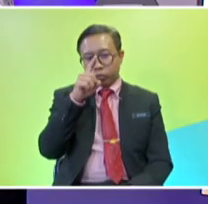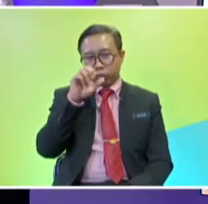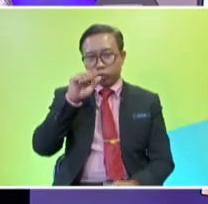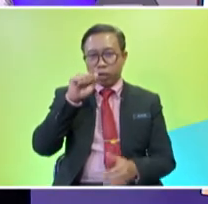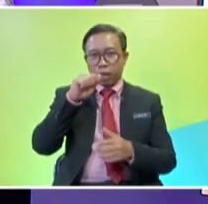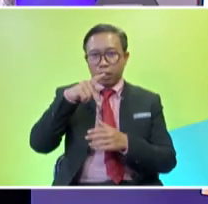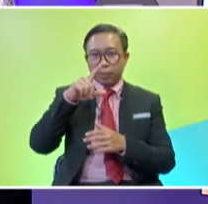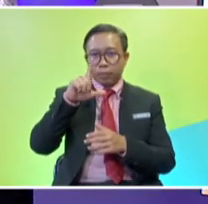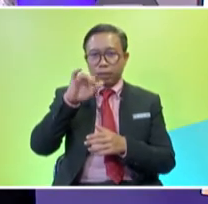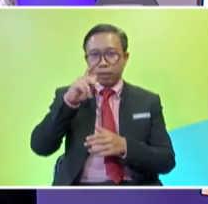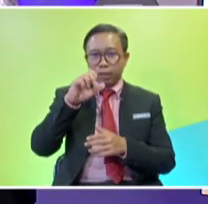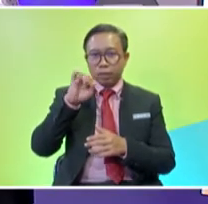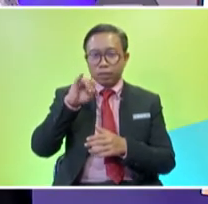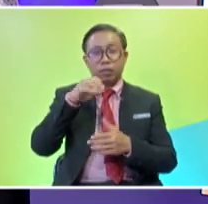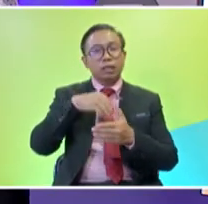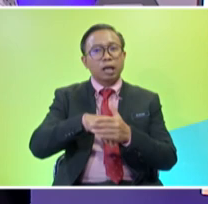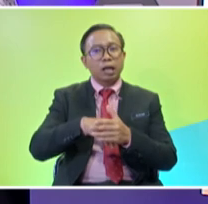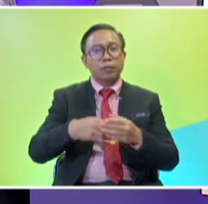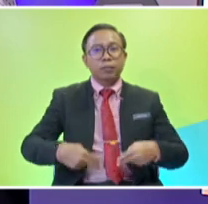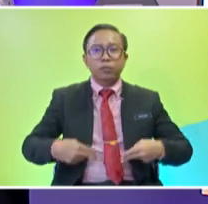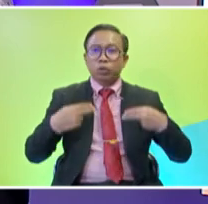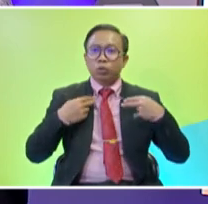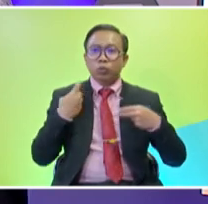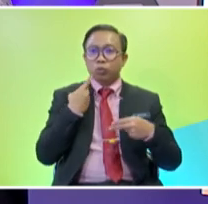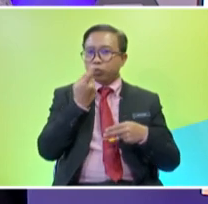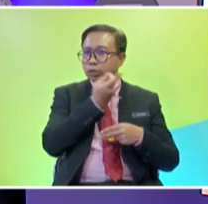kimia dalam kehidupan sehari-hari